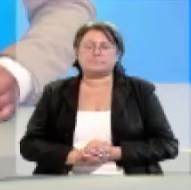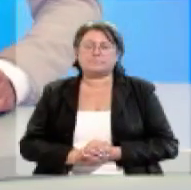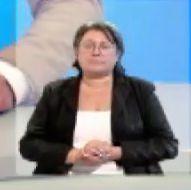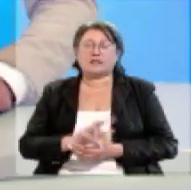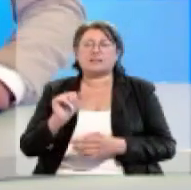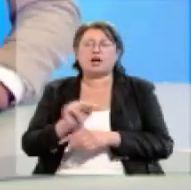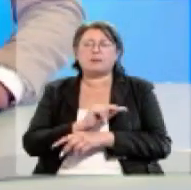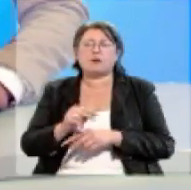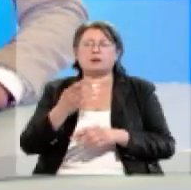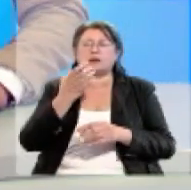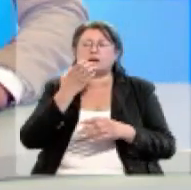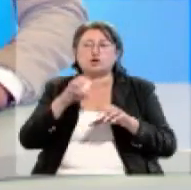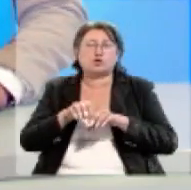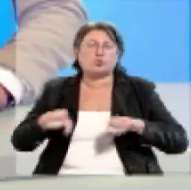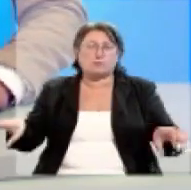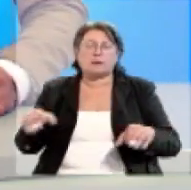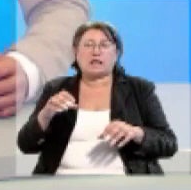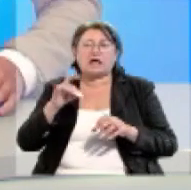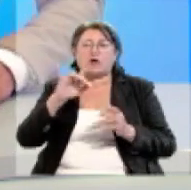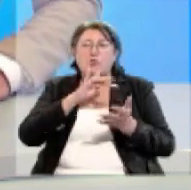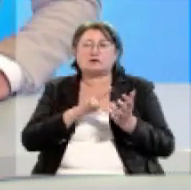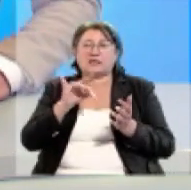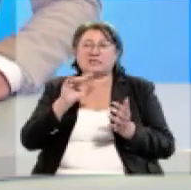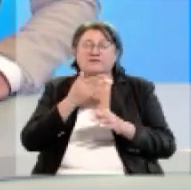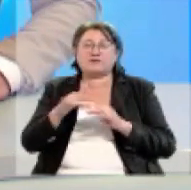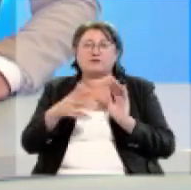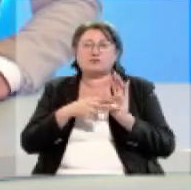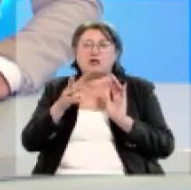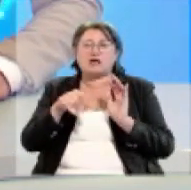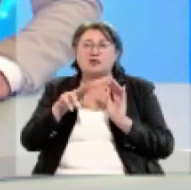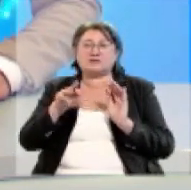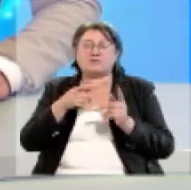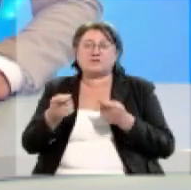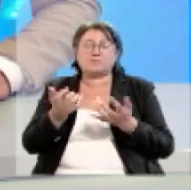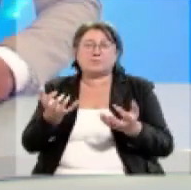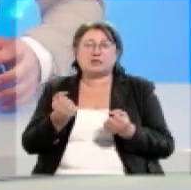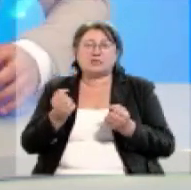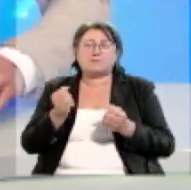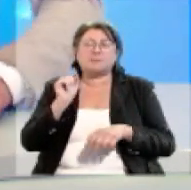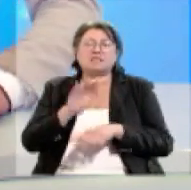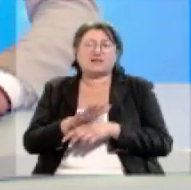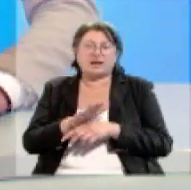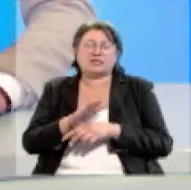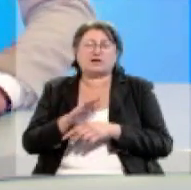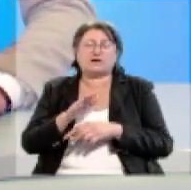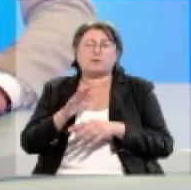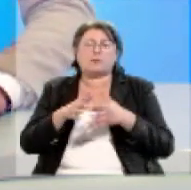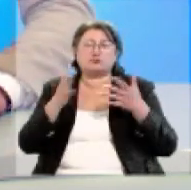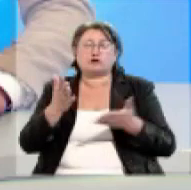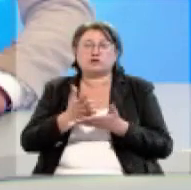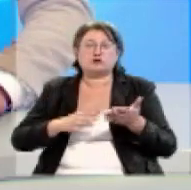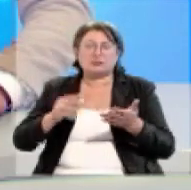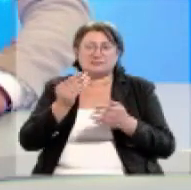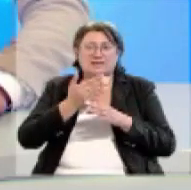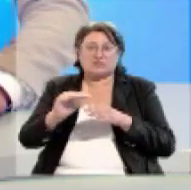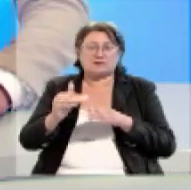Риддер қаласының жылу жүйесін жөндеуге 8 миллиард теңгеден астам қаржы бөлінді. Үкімет тиісті қаулы қабылдады. Қаражаттың басым бөлігі қазандықтар